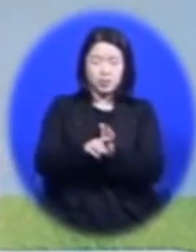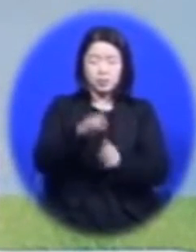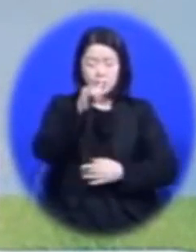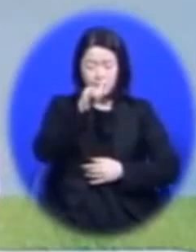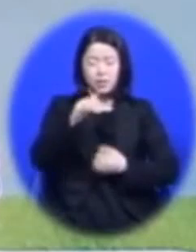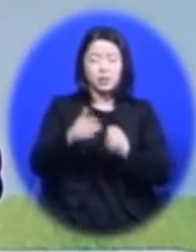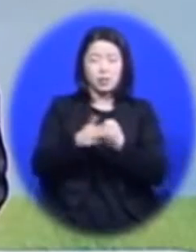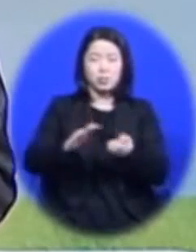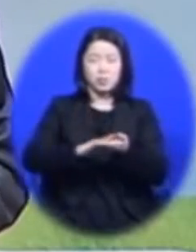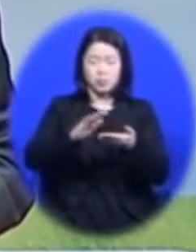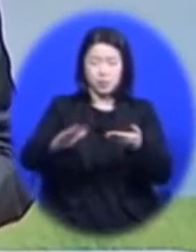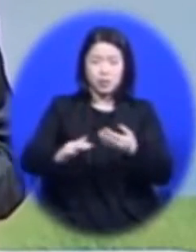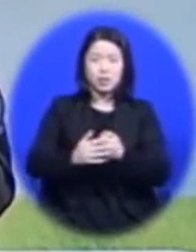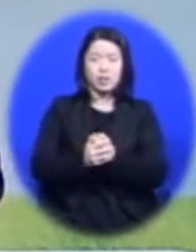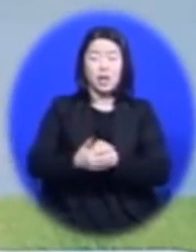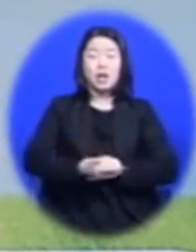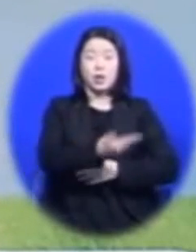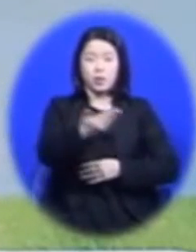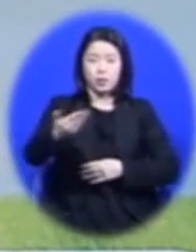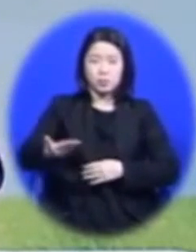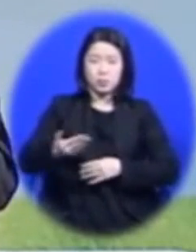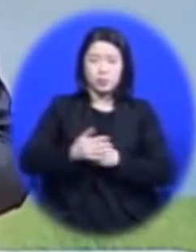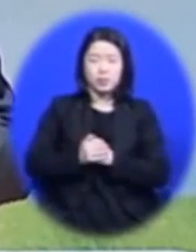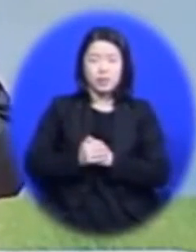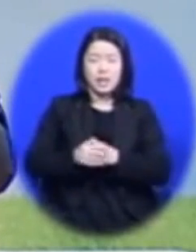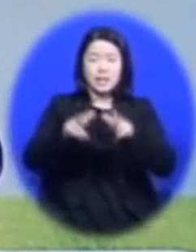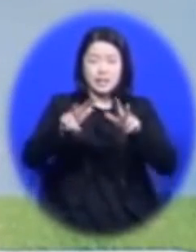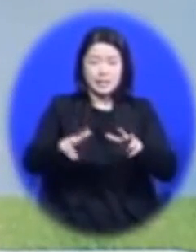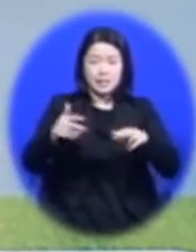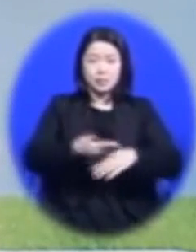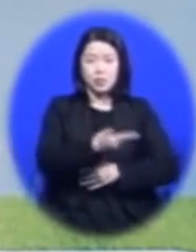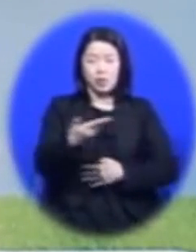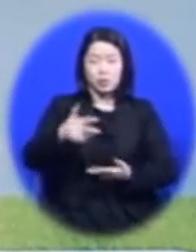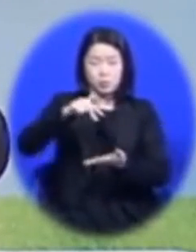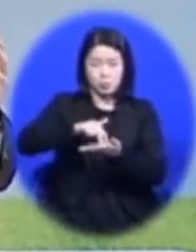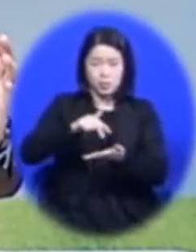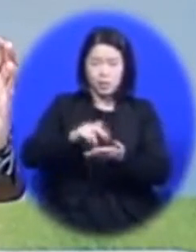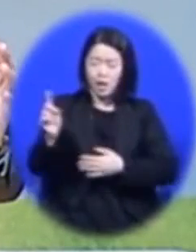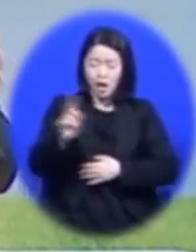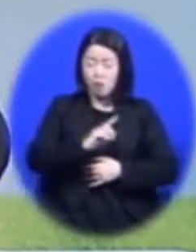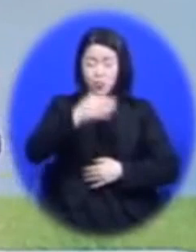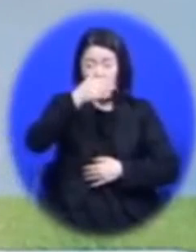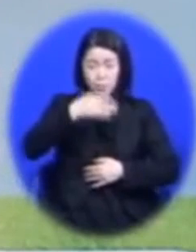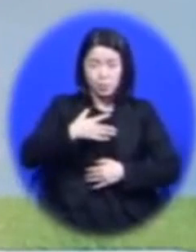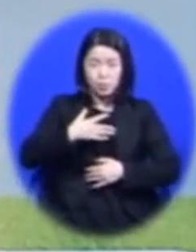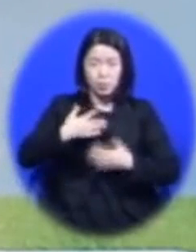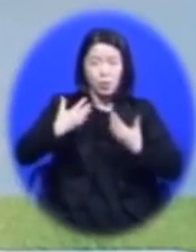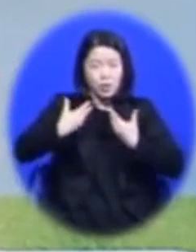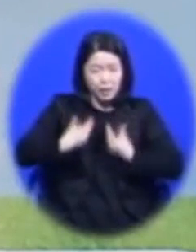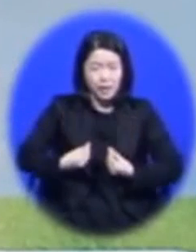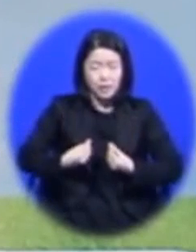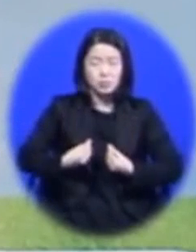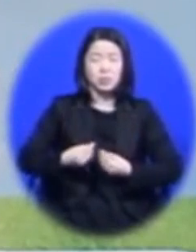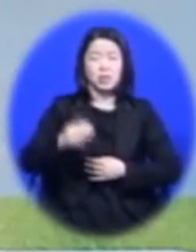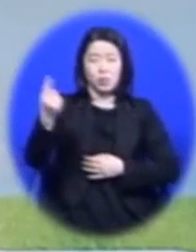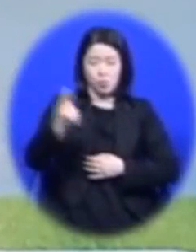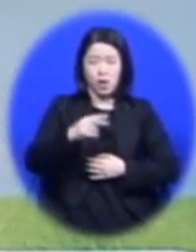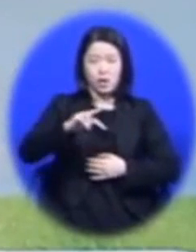겁니다. 여러분, 지금 여러분의 처지가 아무리 힘들고 낙심이 되고 좌절이